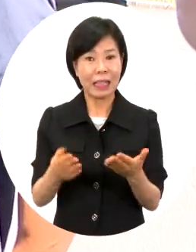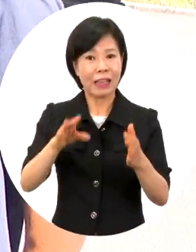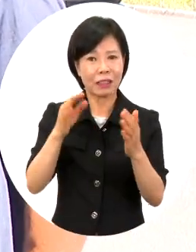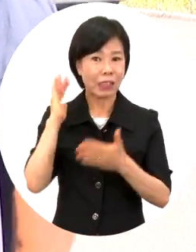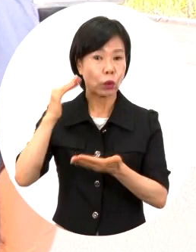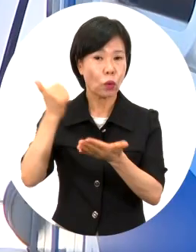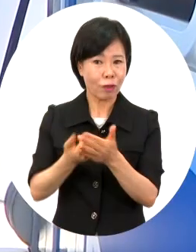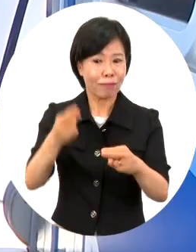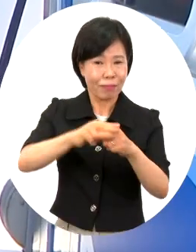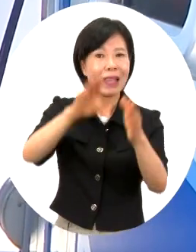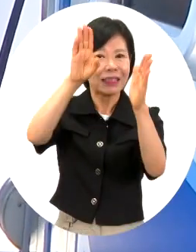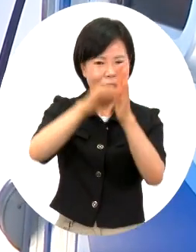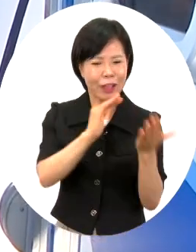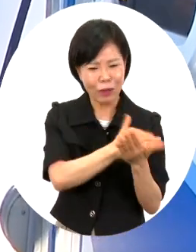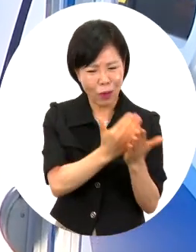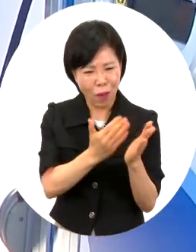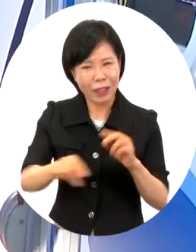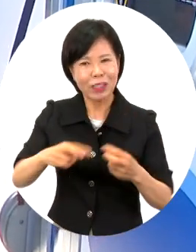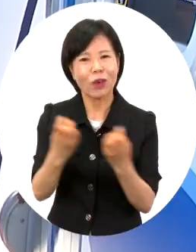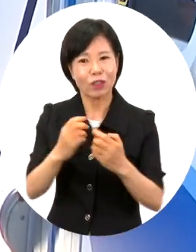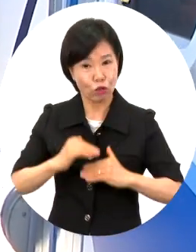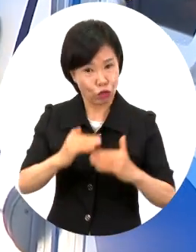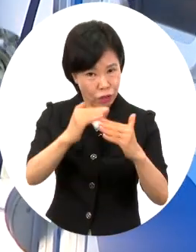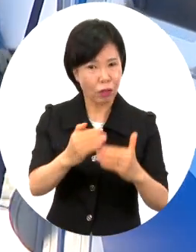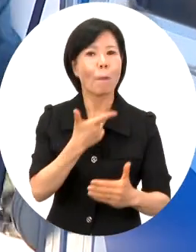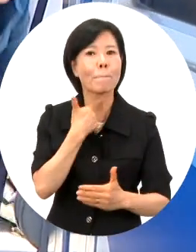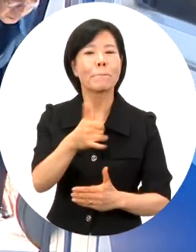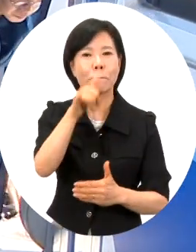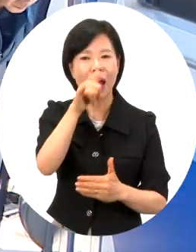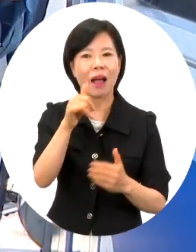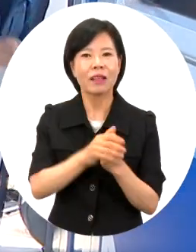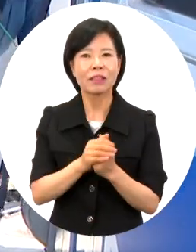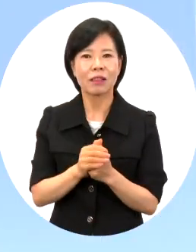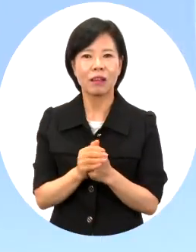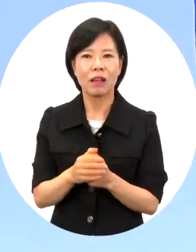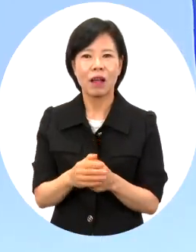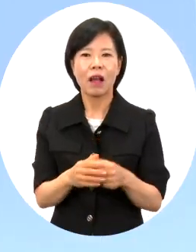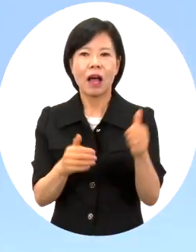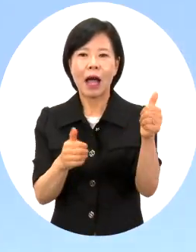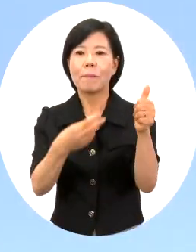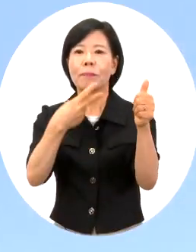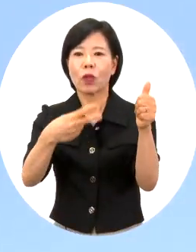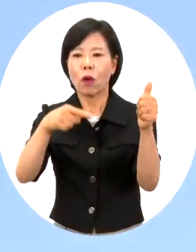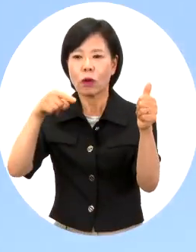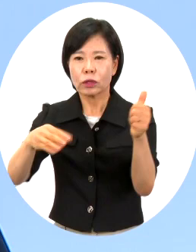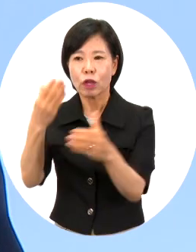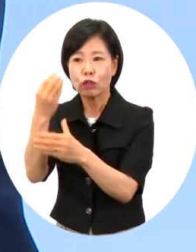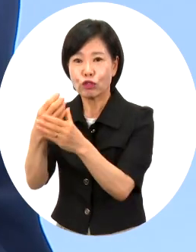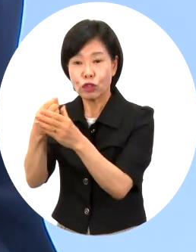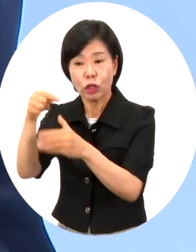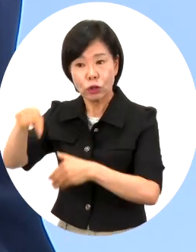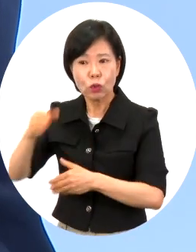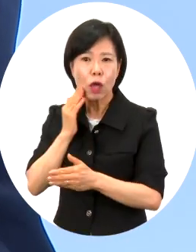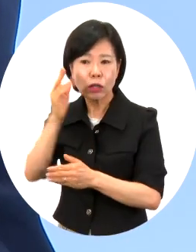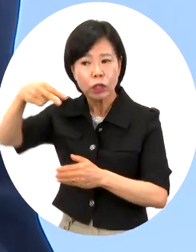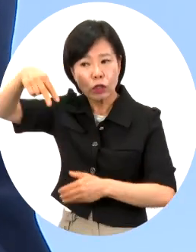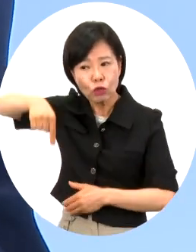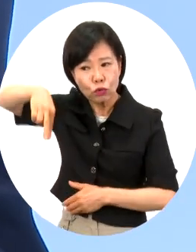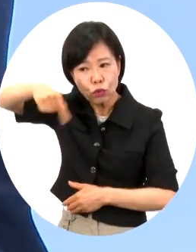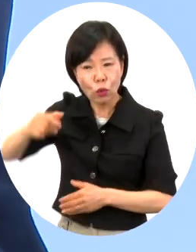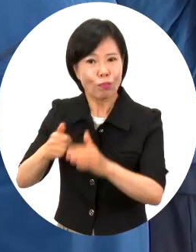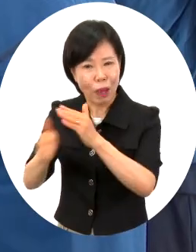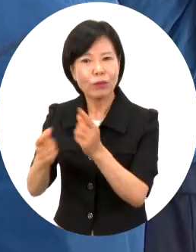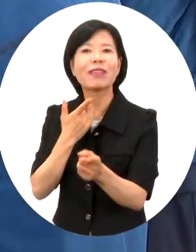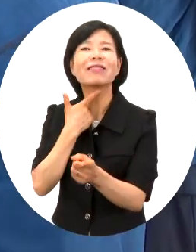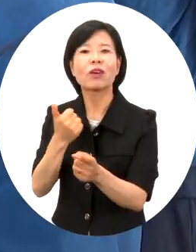재임 시절 수소경제 활성화를 위한 다양한 정책을 추진했는데요. 지난 22일 함덕 그린수소 충전소를 방문해 사업